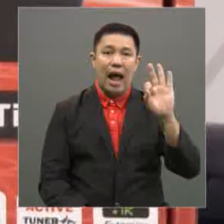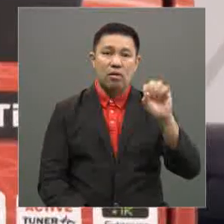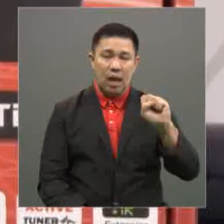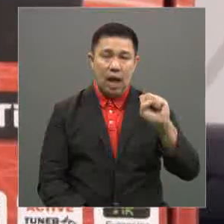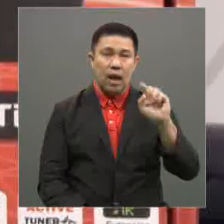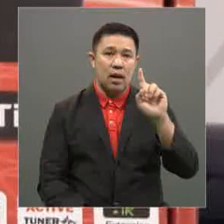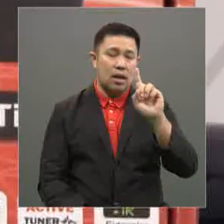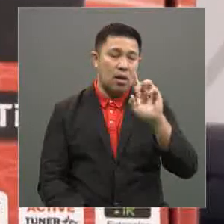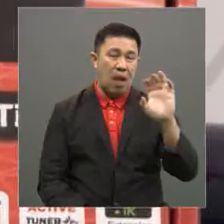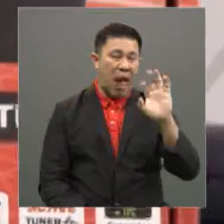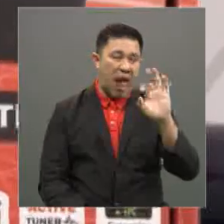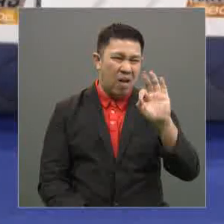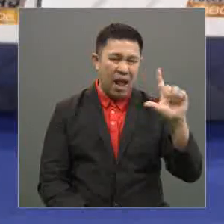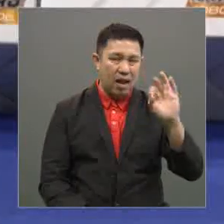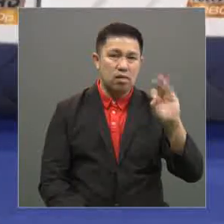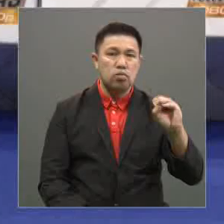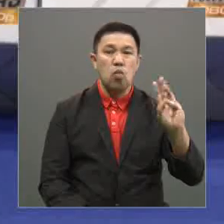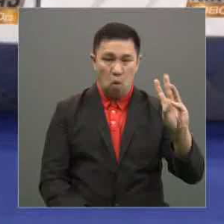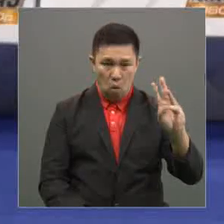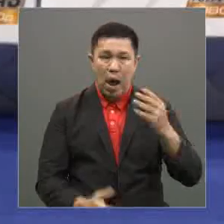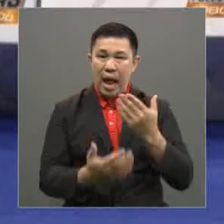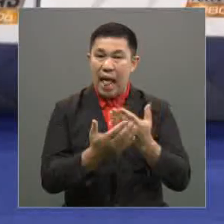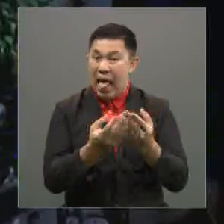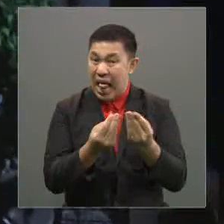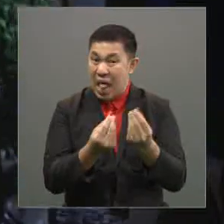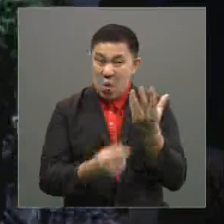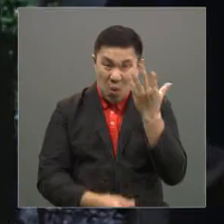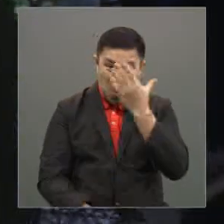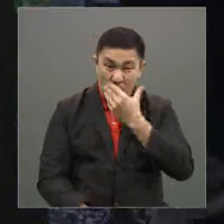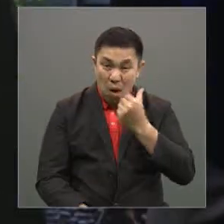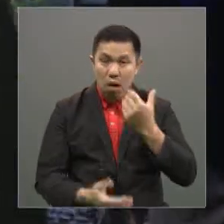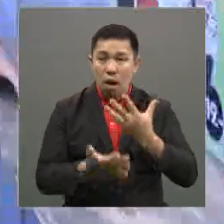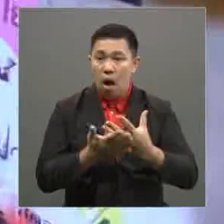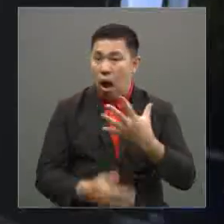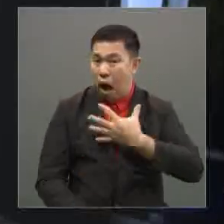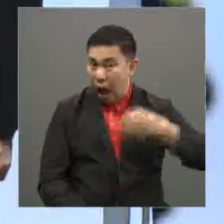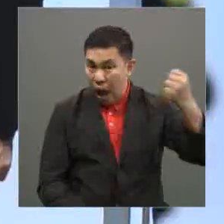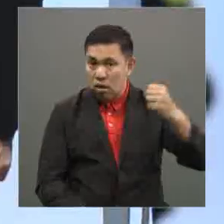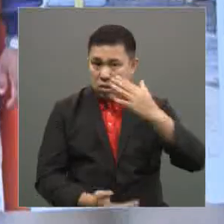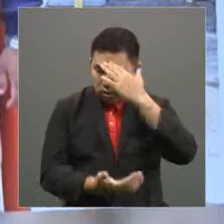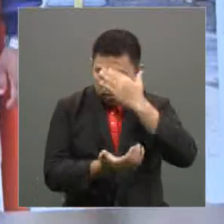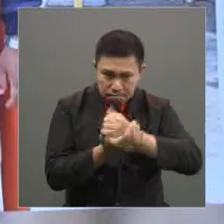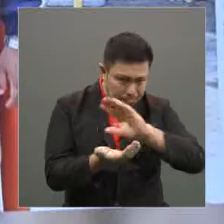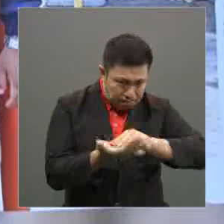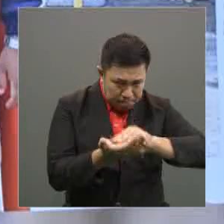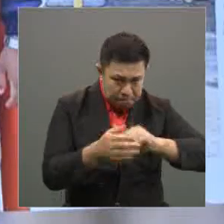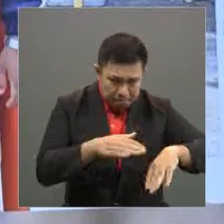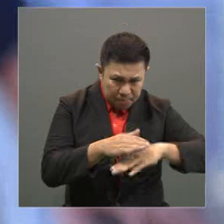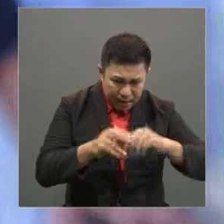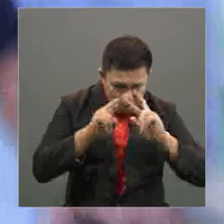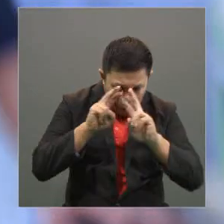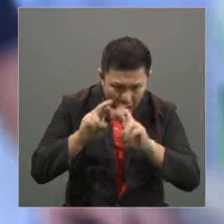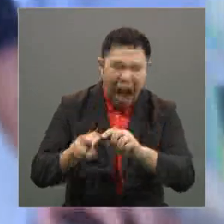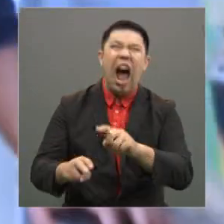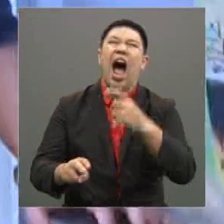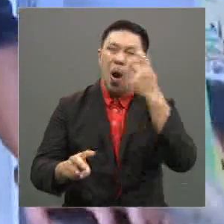6บาทแหมตั้งใจเอาเลขซะสวยเลยนะคะคดีปีนี้เนี่ยเจ้าหน้าที่รวบรวมพยานหลักฐานจนทราบตัวผู้ร่วม